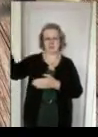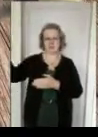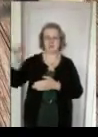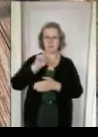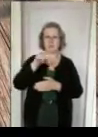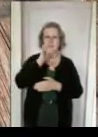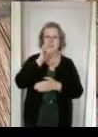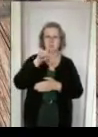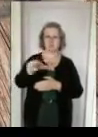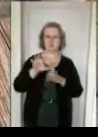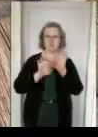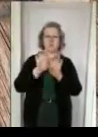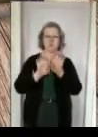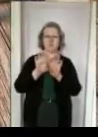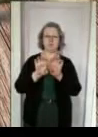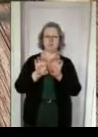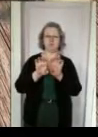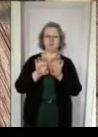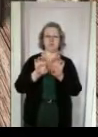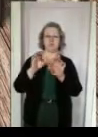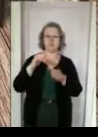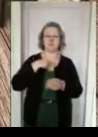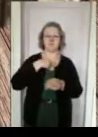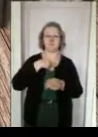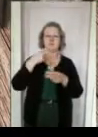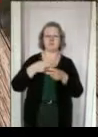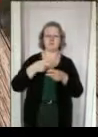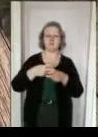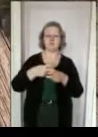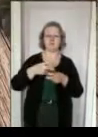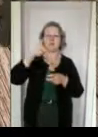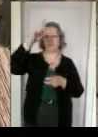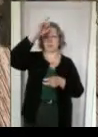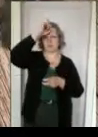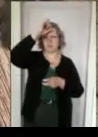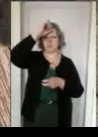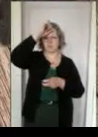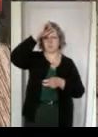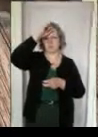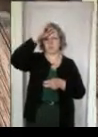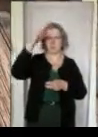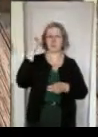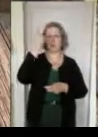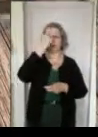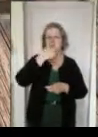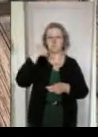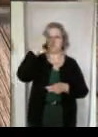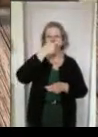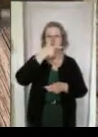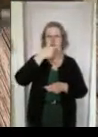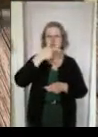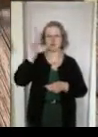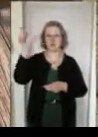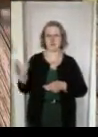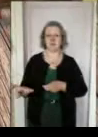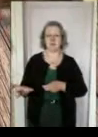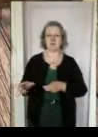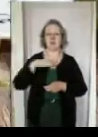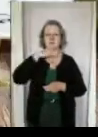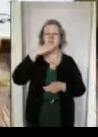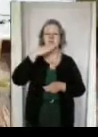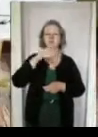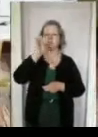tes chaussures de glandu. Tu as la tête de quelqu'un qui a trop bu. On te rappelle pour ton bien, c'est le silence absolu. Mais ces mots, Lucas ne veut plus